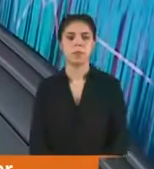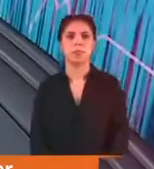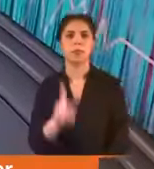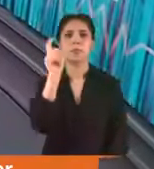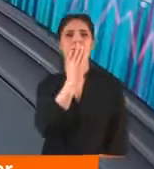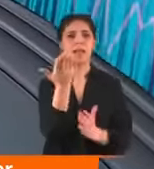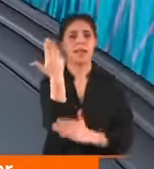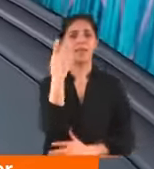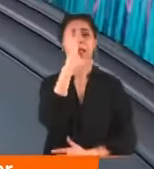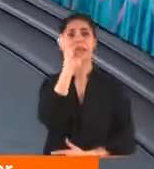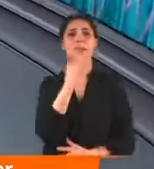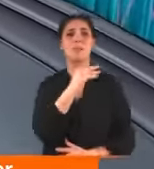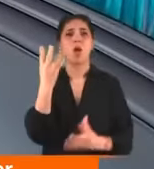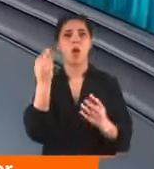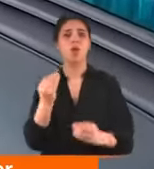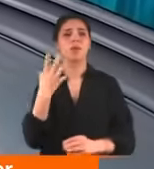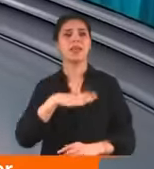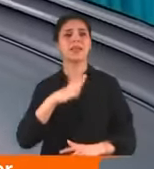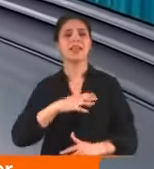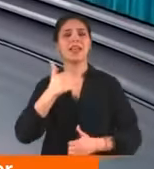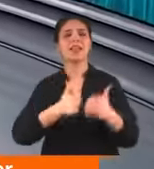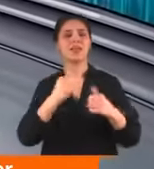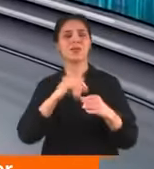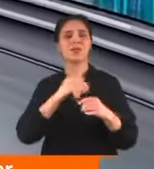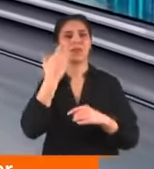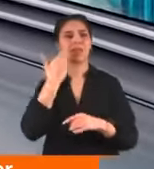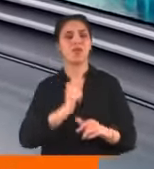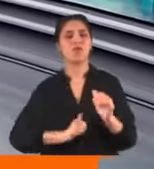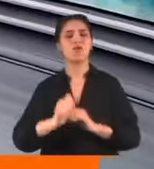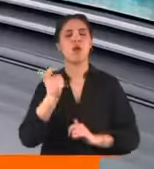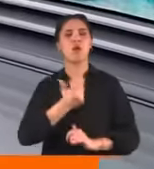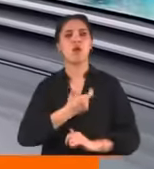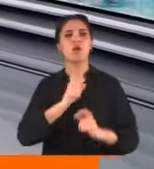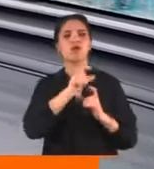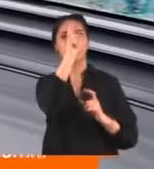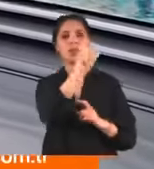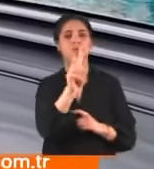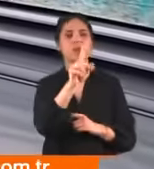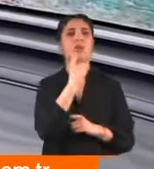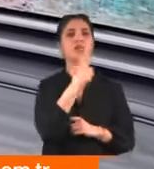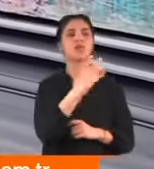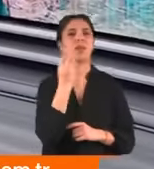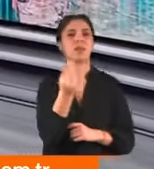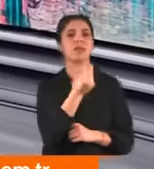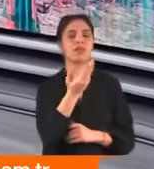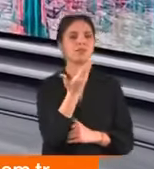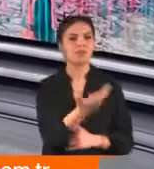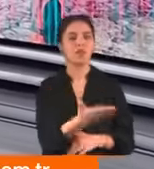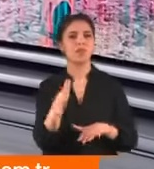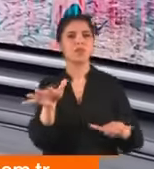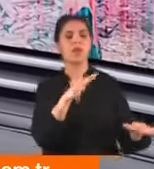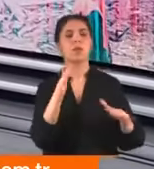Çok değil bir ay önce Kim Milyoner Olmak İster yarışmasında izlemiştik. Üniversite öğrencisi Simay Atlay'ı, 21 yaşında gencecik hayat dolu biriydi.